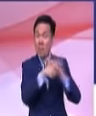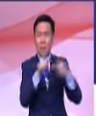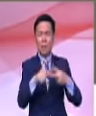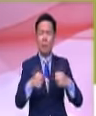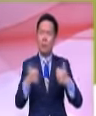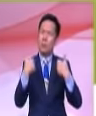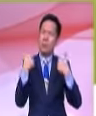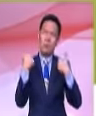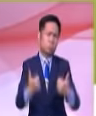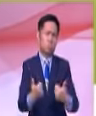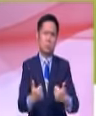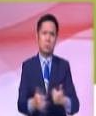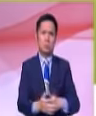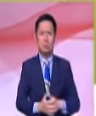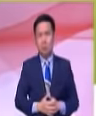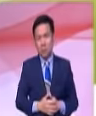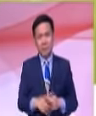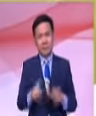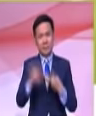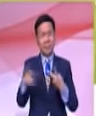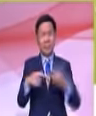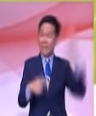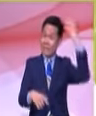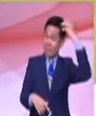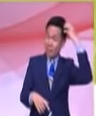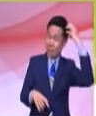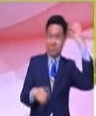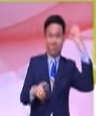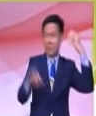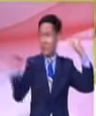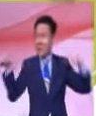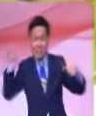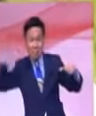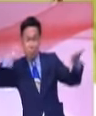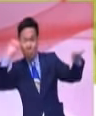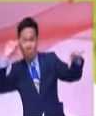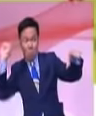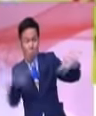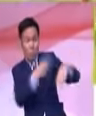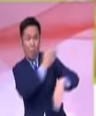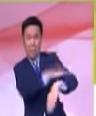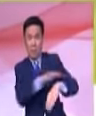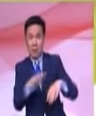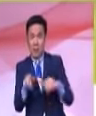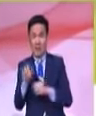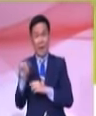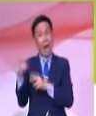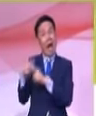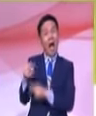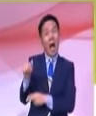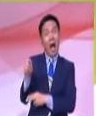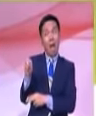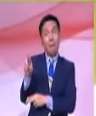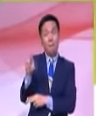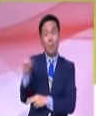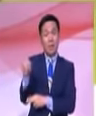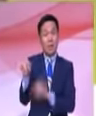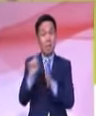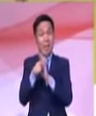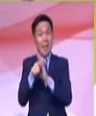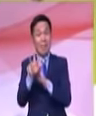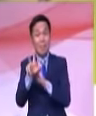biasa. Selangor dikejutkan dengan jaringan pembukaan Sabah yang dihasilkan bekas penyerang berbisa Red Giants Amri pada minit